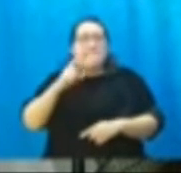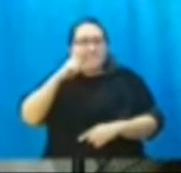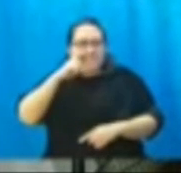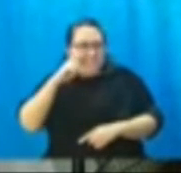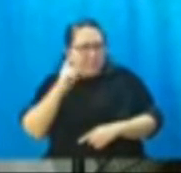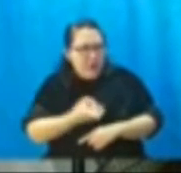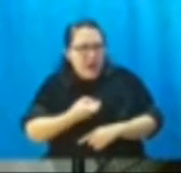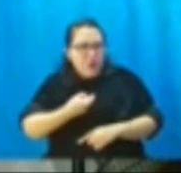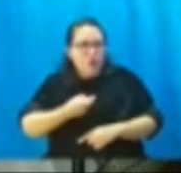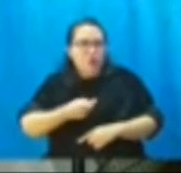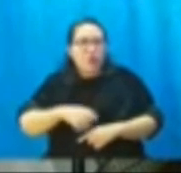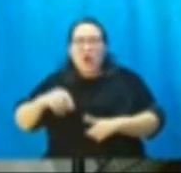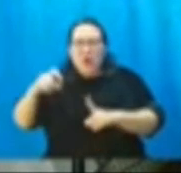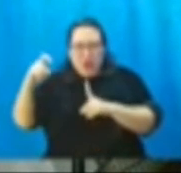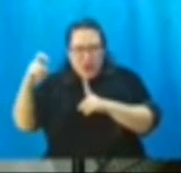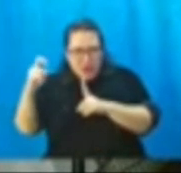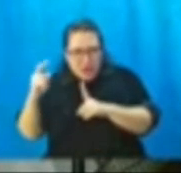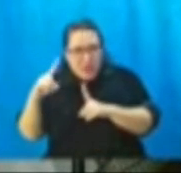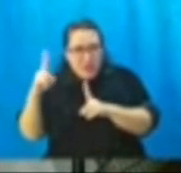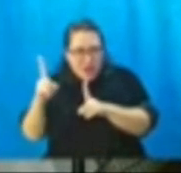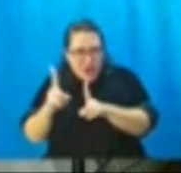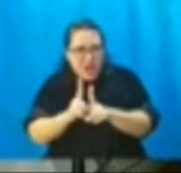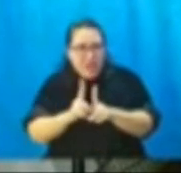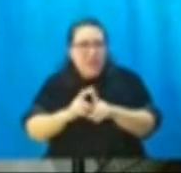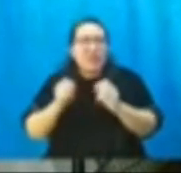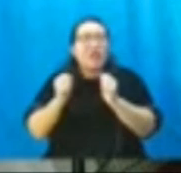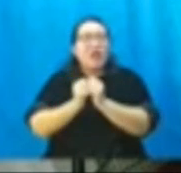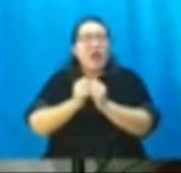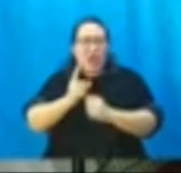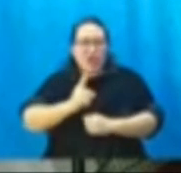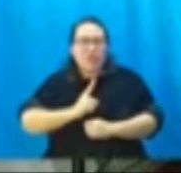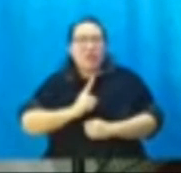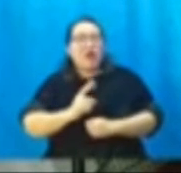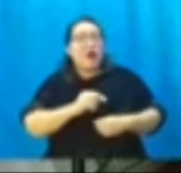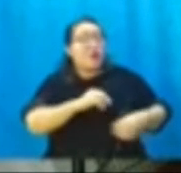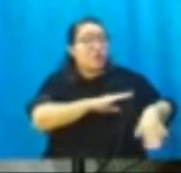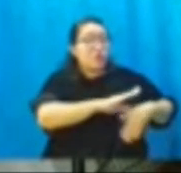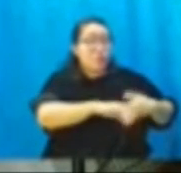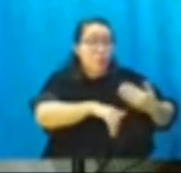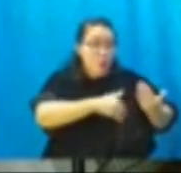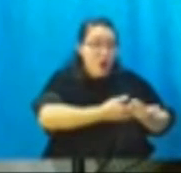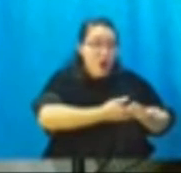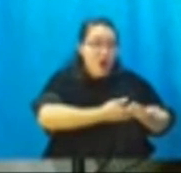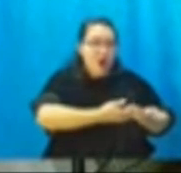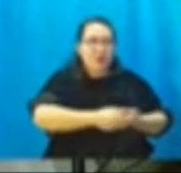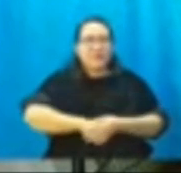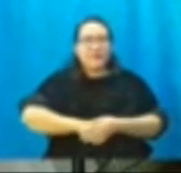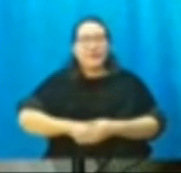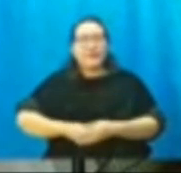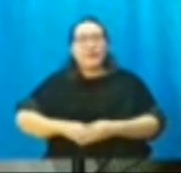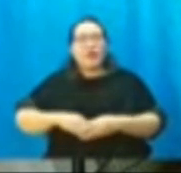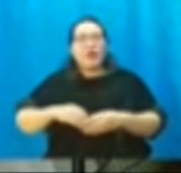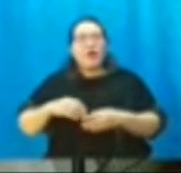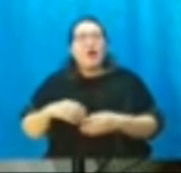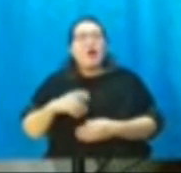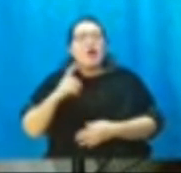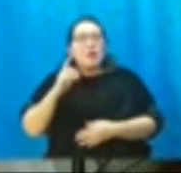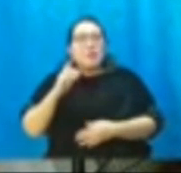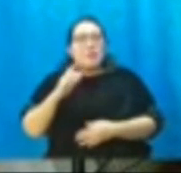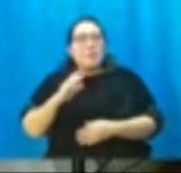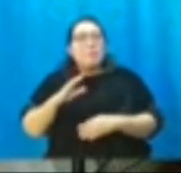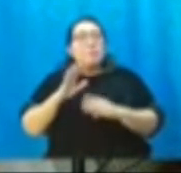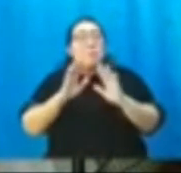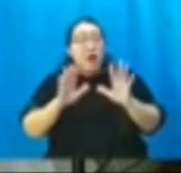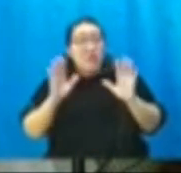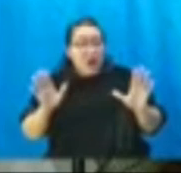dekat tetangga meninggal dunia tidaknya satu kemarin di sana kemarin di situ bahkan keluarganya sendiri